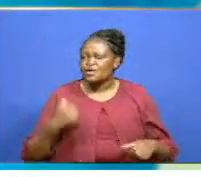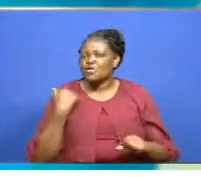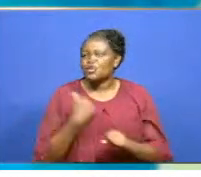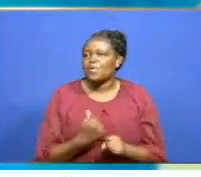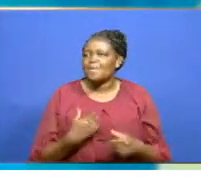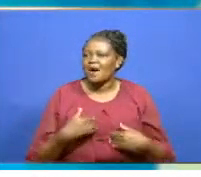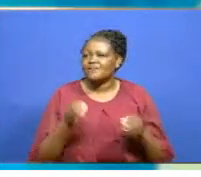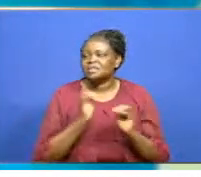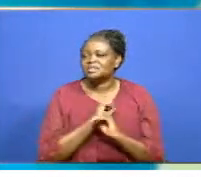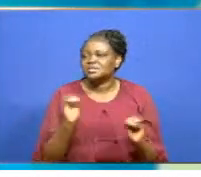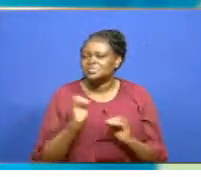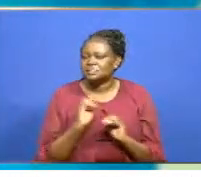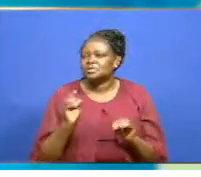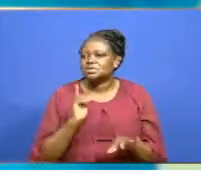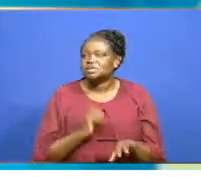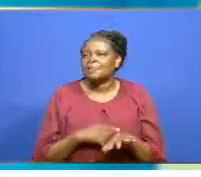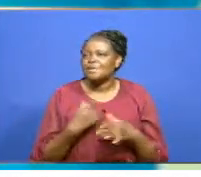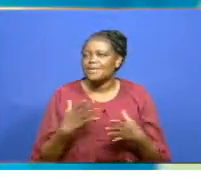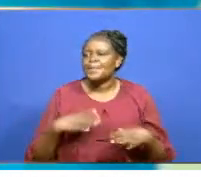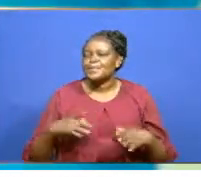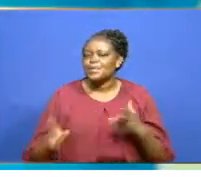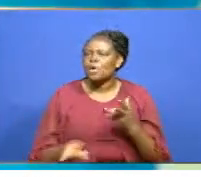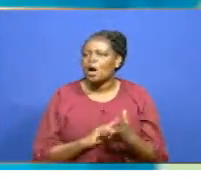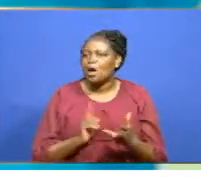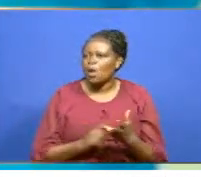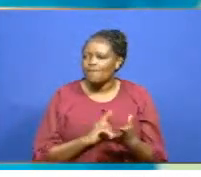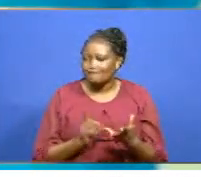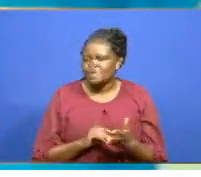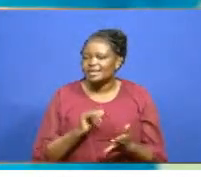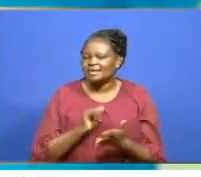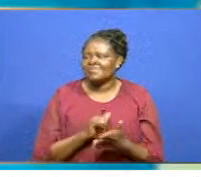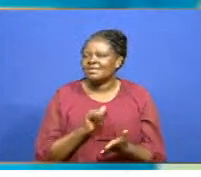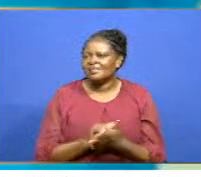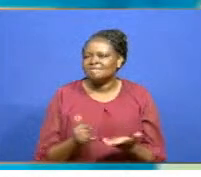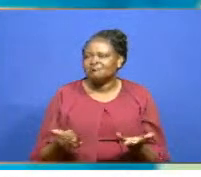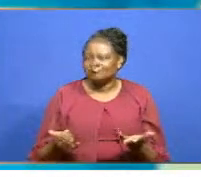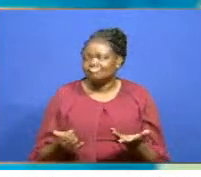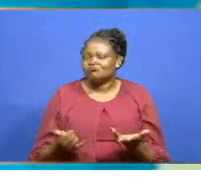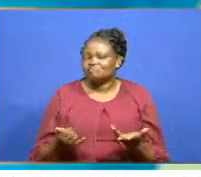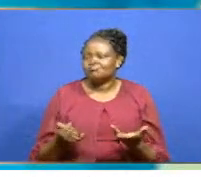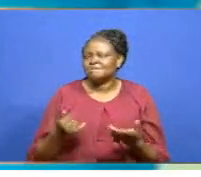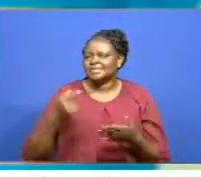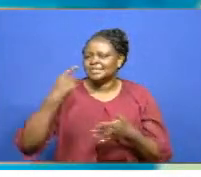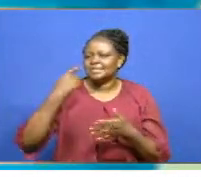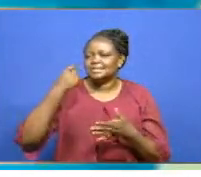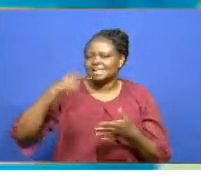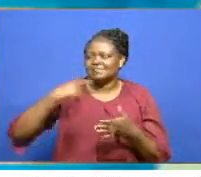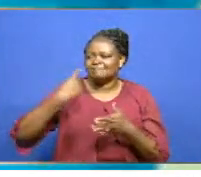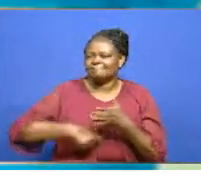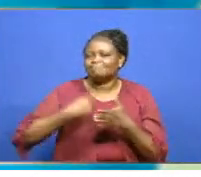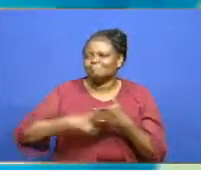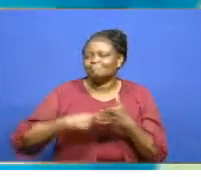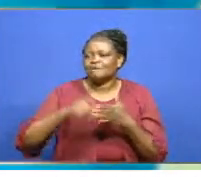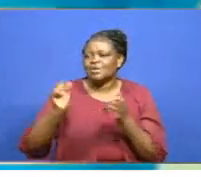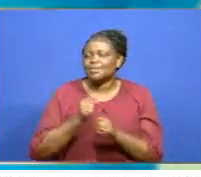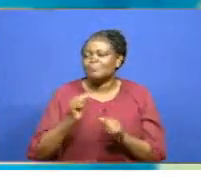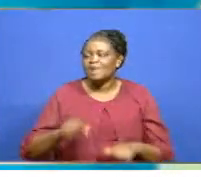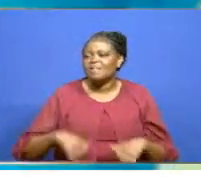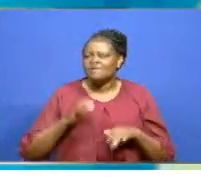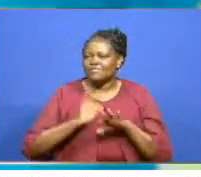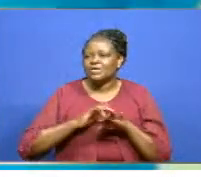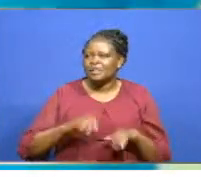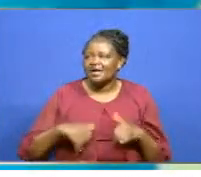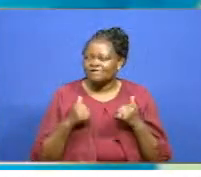Watu wangapi wamepoteza kazi? Watu wangapi ambao mishahara yao imekatwa na sasa hawawezi kuishi maisha yao yale ya kawaida? Unajua, wakati ambapo